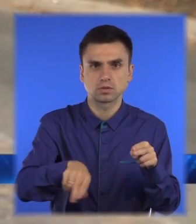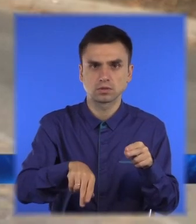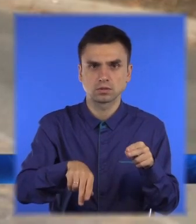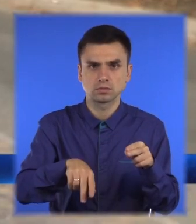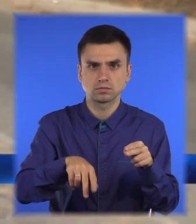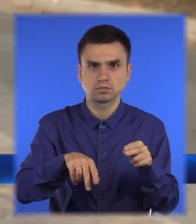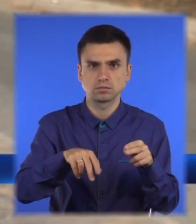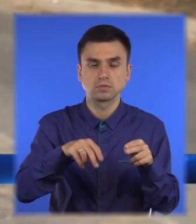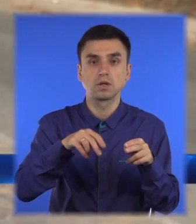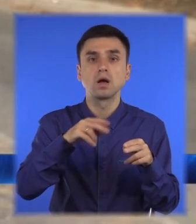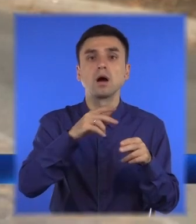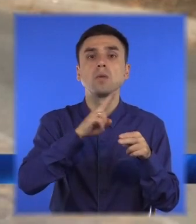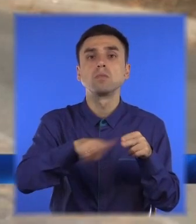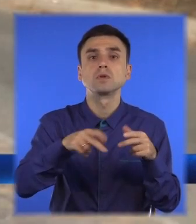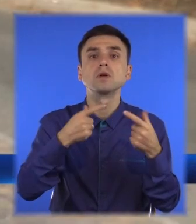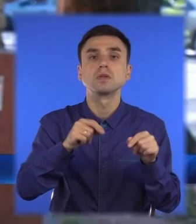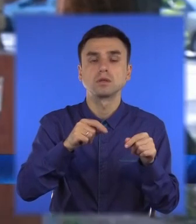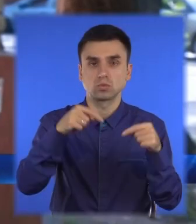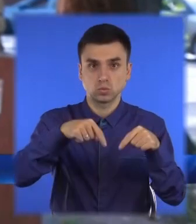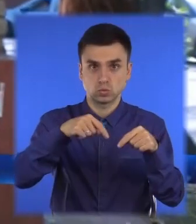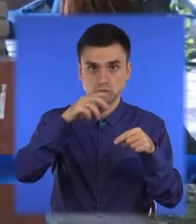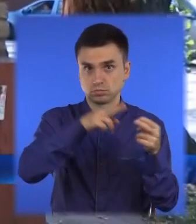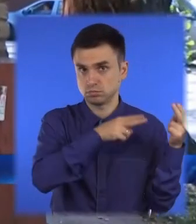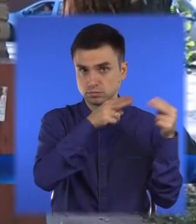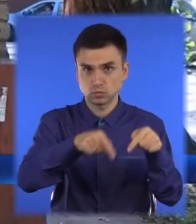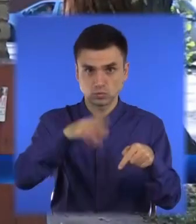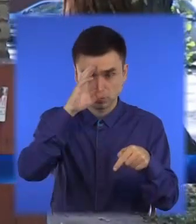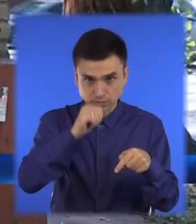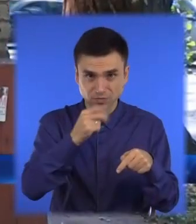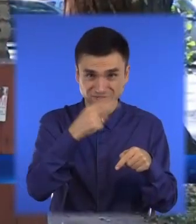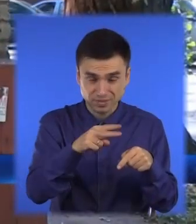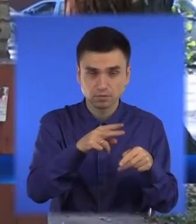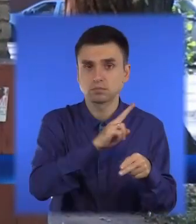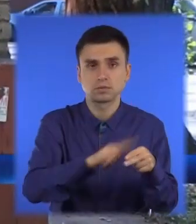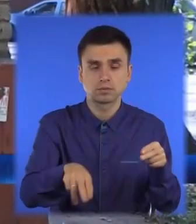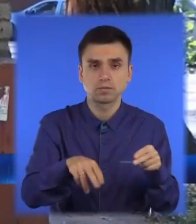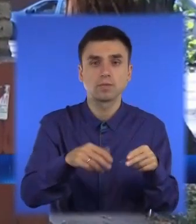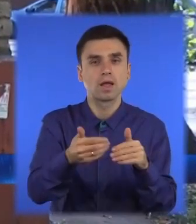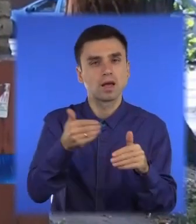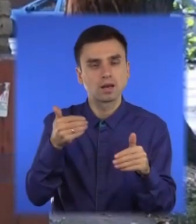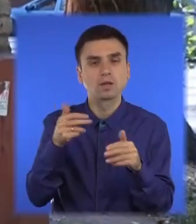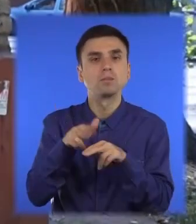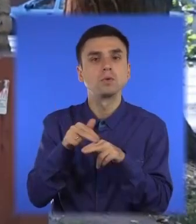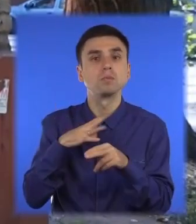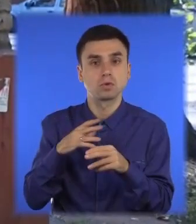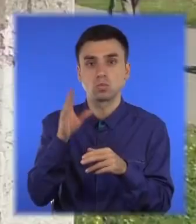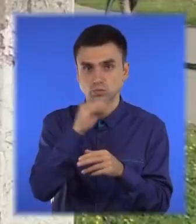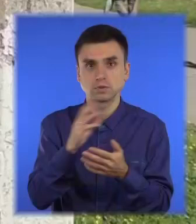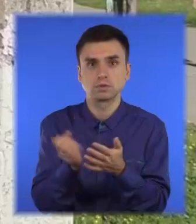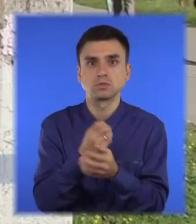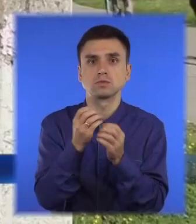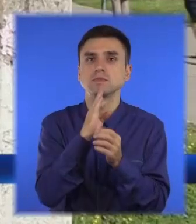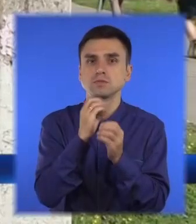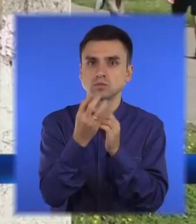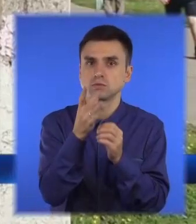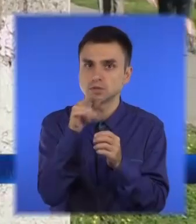нашому місті. Ще раніше поліції вдалося відшукати 14-річну дівчину, а 11 вересня з поїзда на Київ